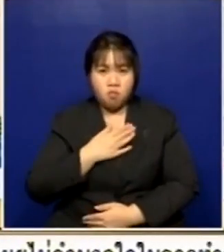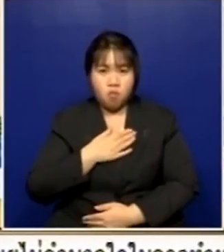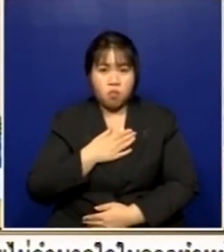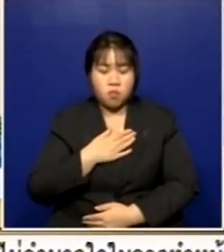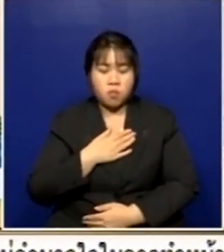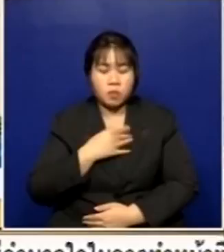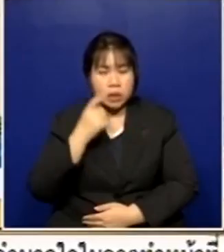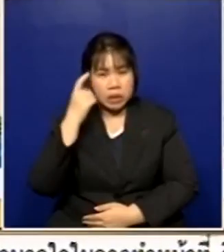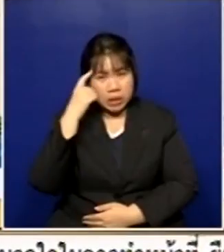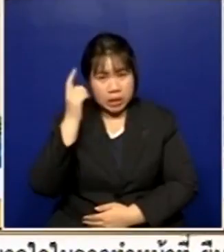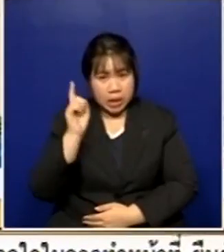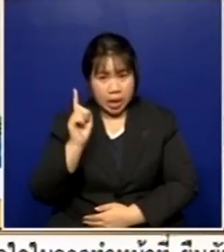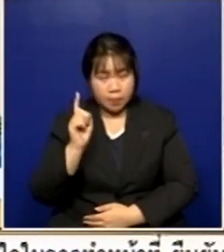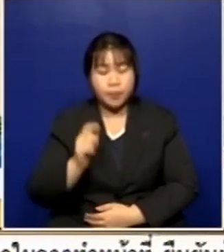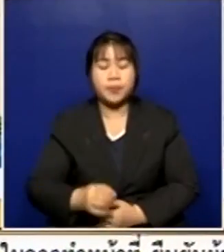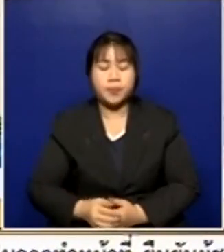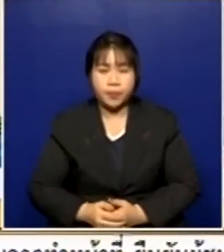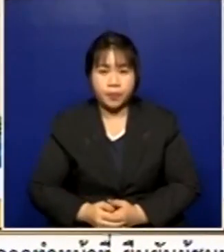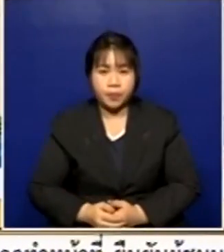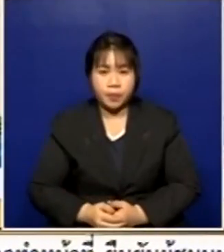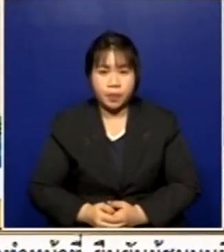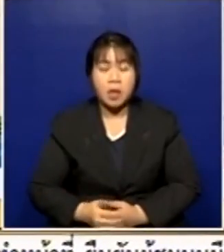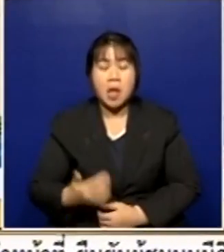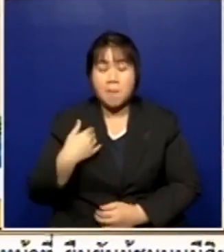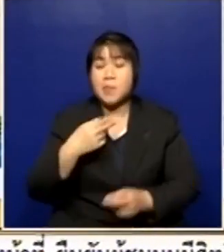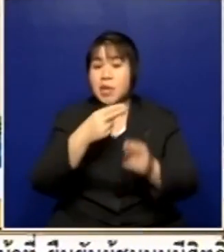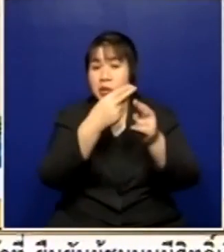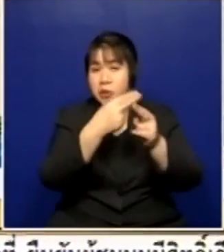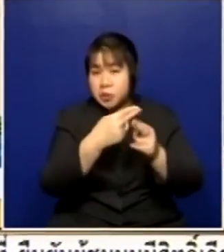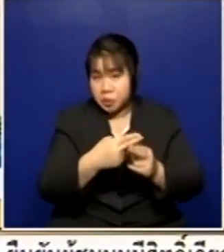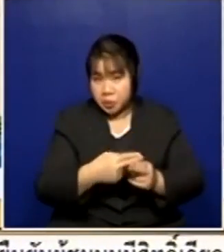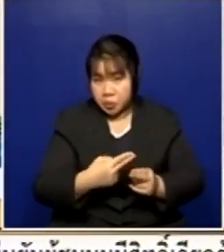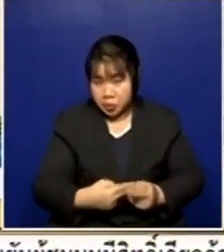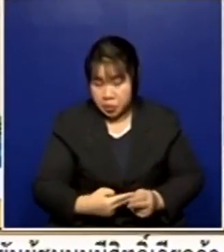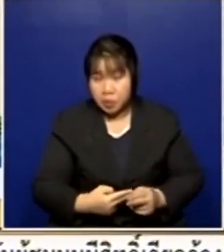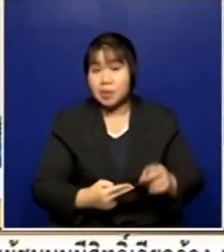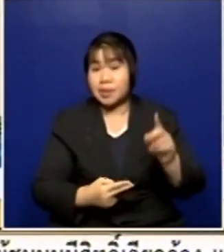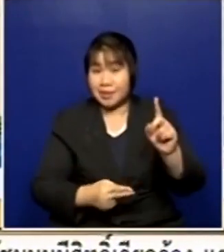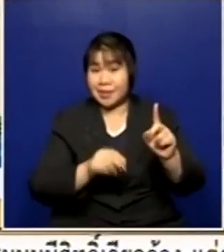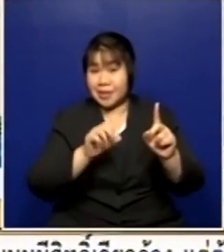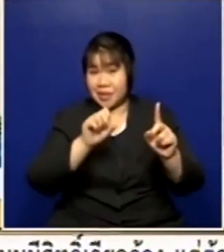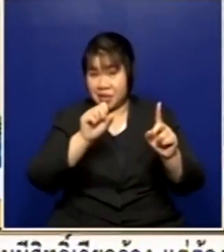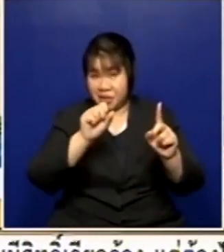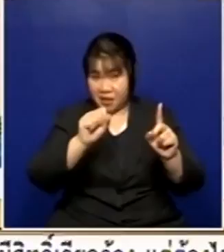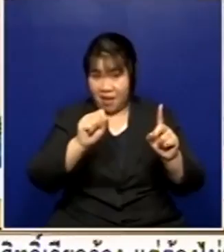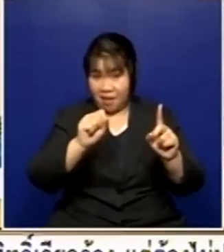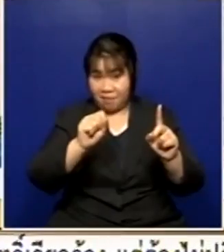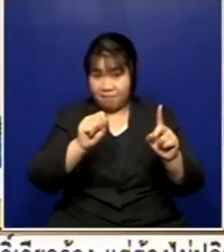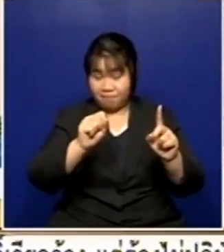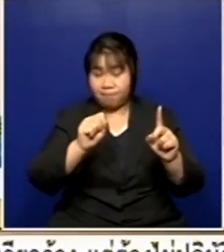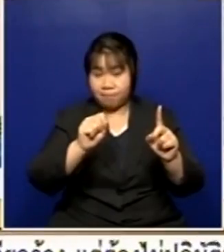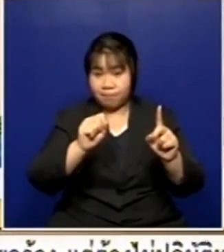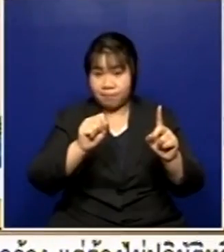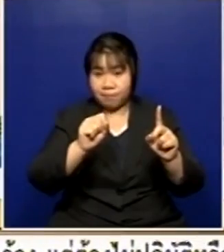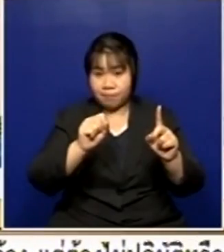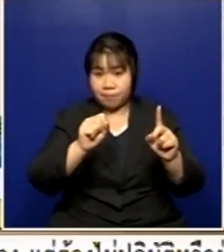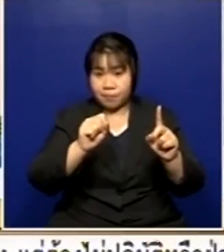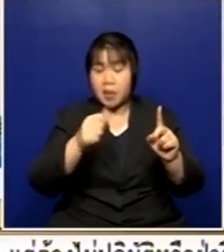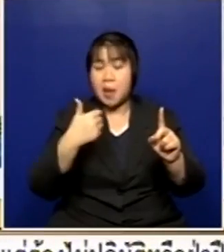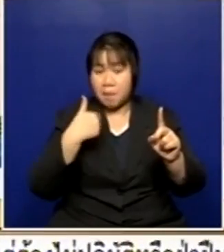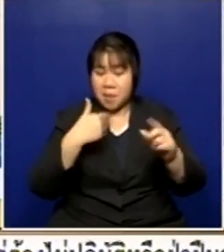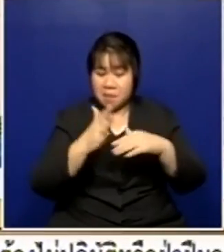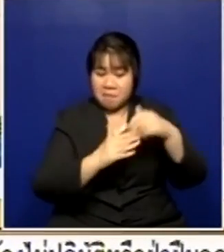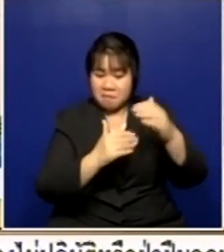ในส่วนของ 1แสนได้ชื่อว่าจะเท่ห์ลง